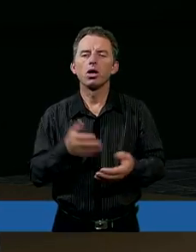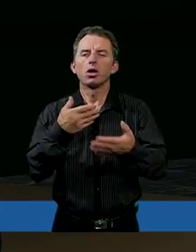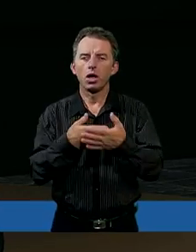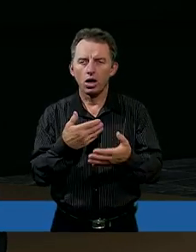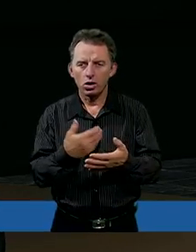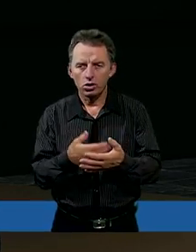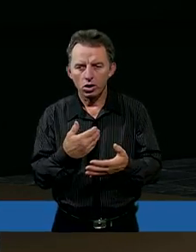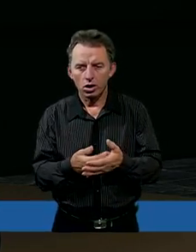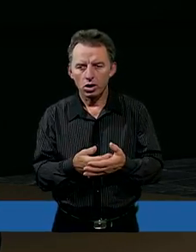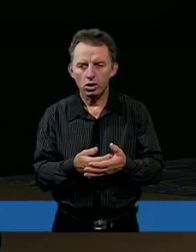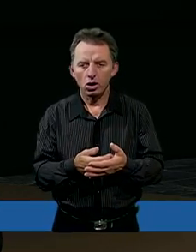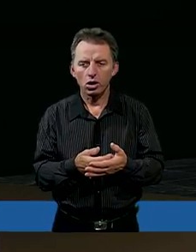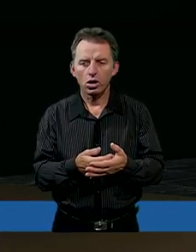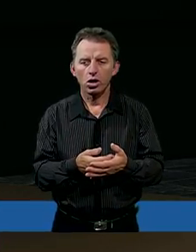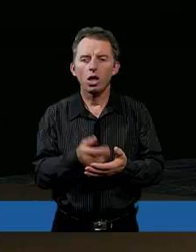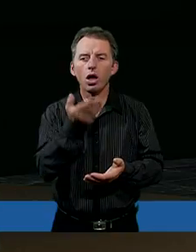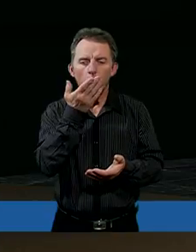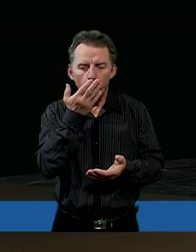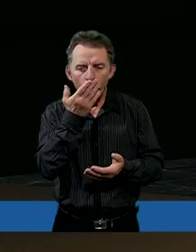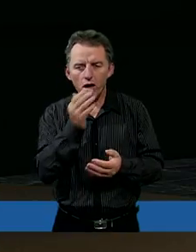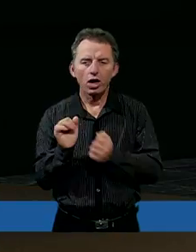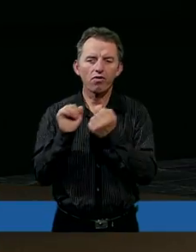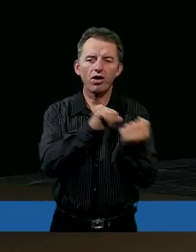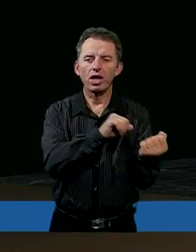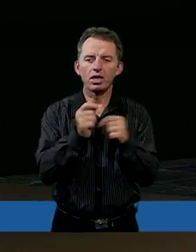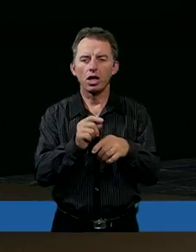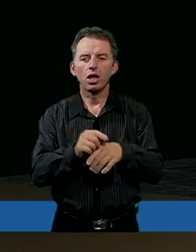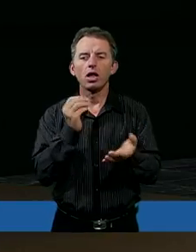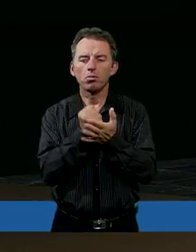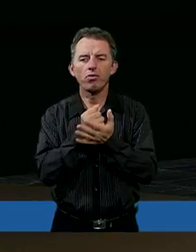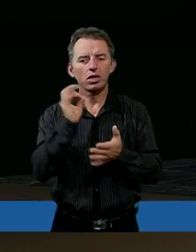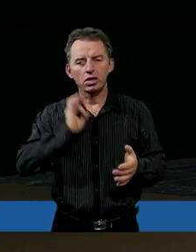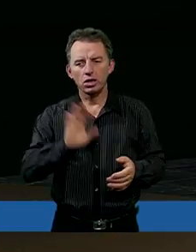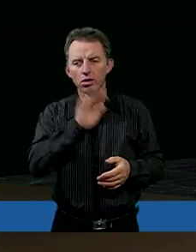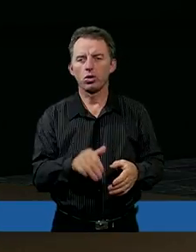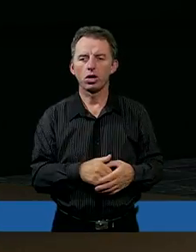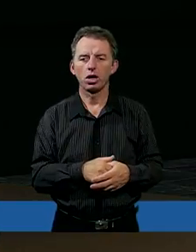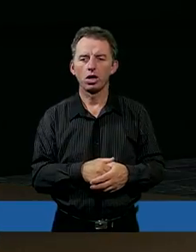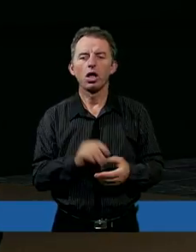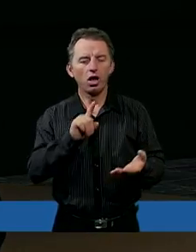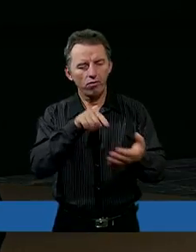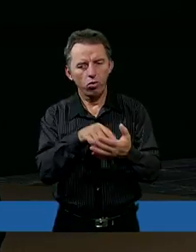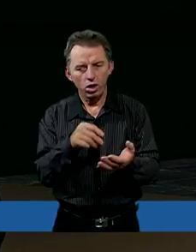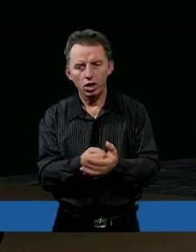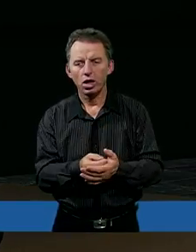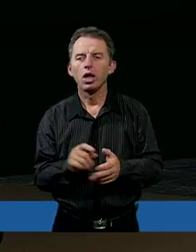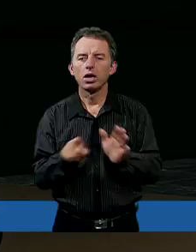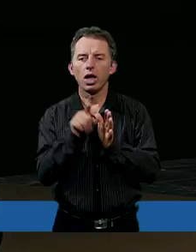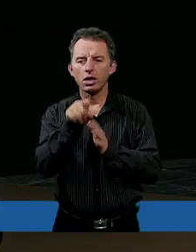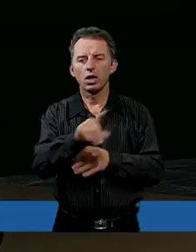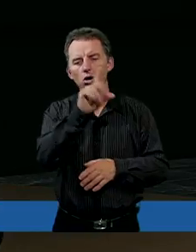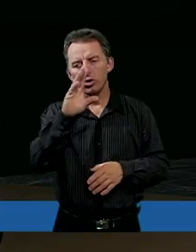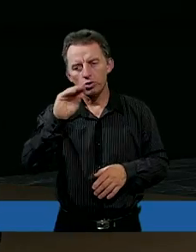dlaczego ujmujemy tą kwestię w aspekcie istnienia Boga? No właśnie, chyba dlatego,